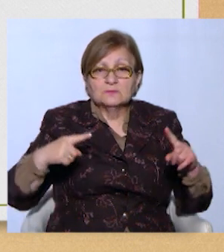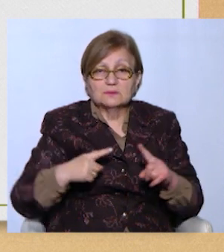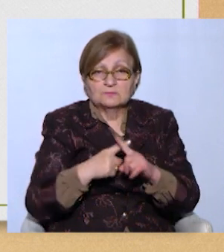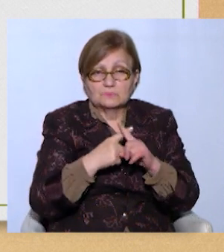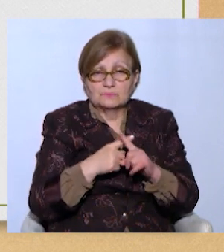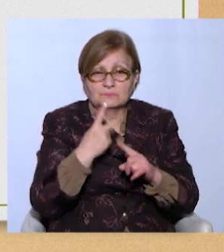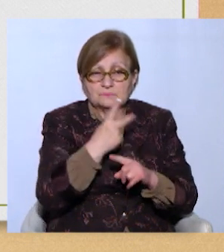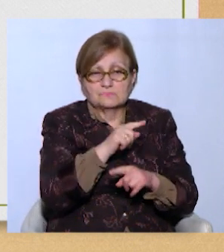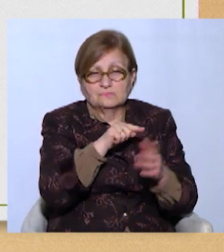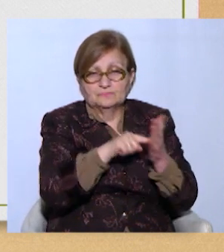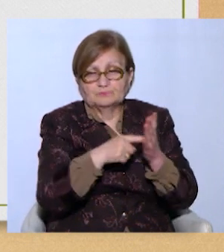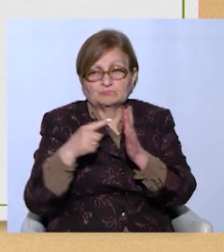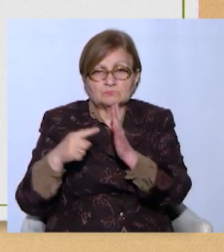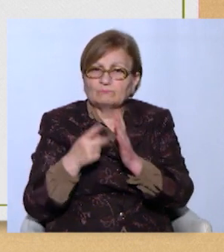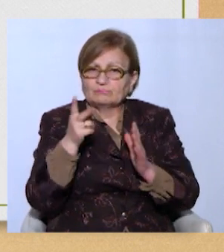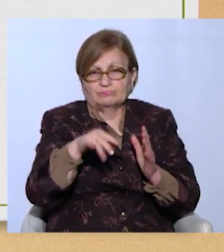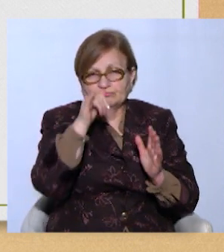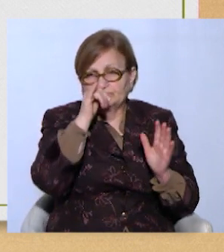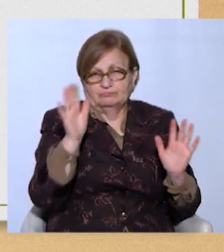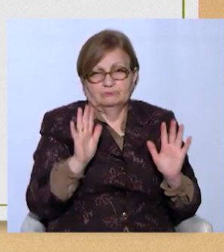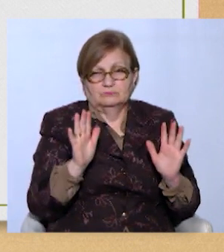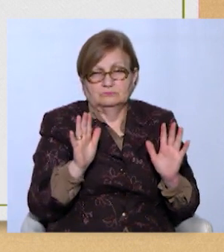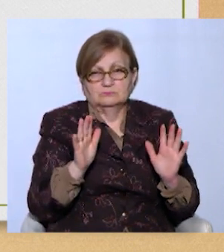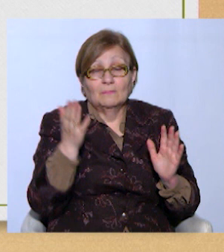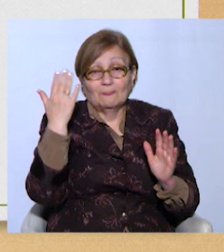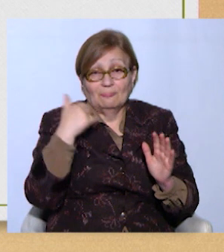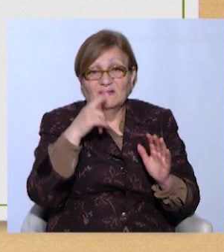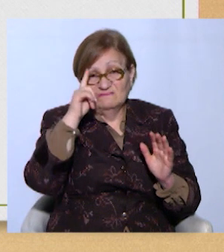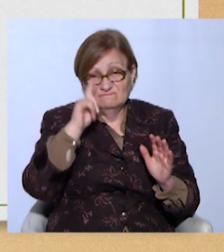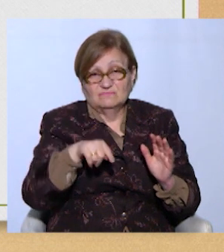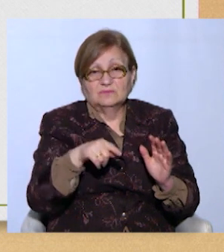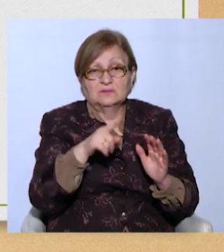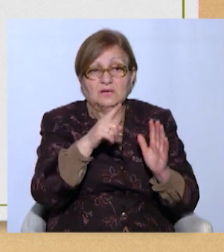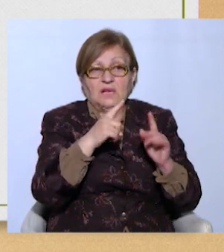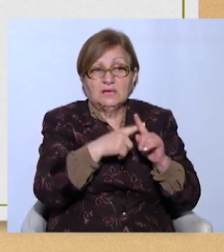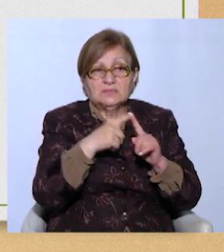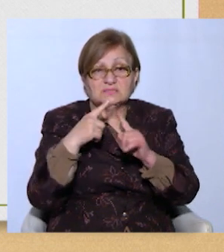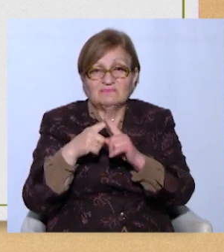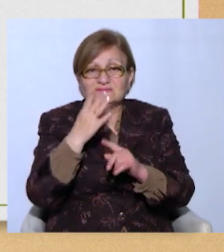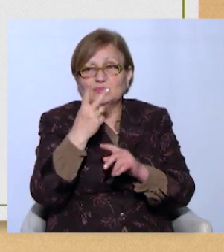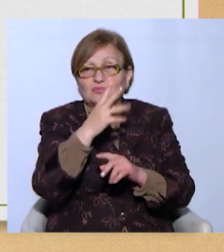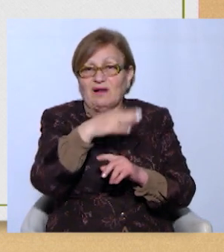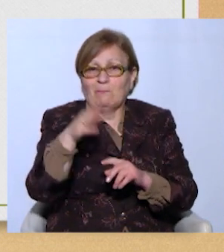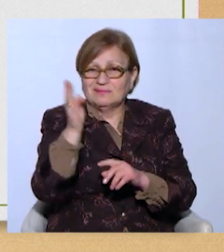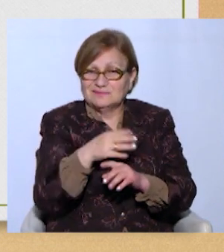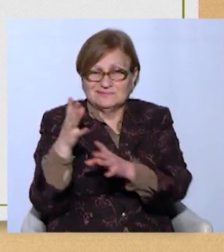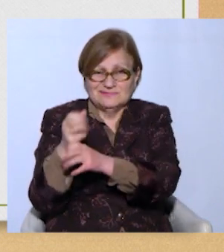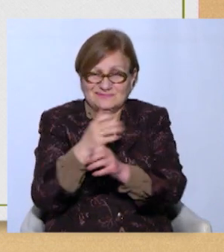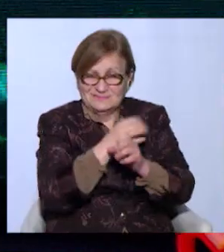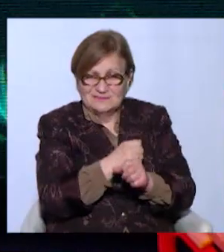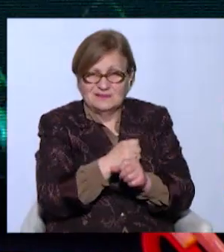გადაკვეთის ორი წერტილი ვერ იარსებებდა. ამიტომ ეს ნუ თავიდანვე მოსალოდნელი იყო, რომ x კვადრატები გაბათილდებოდა და